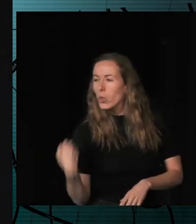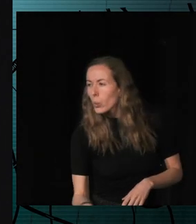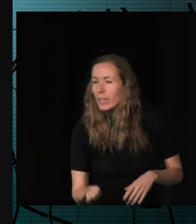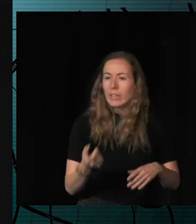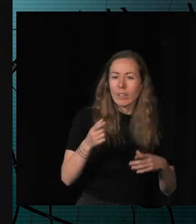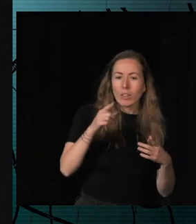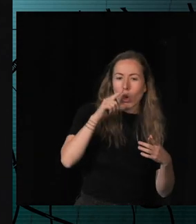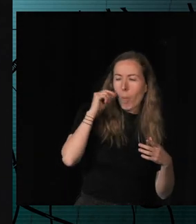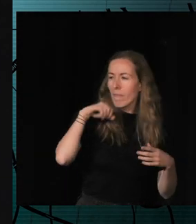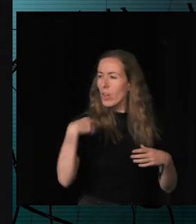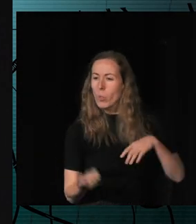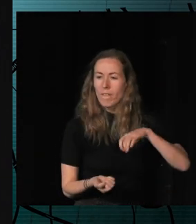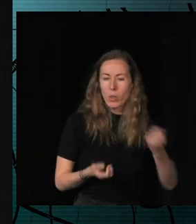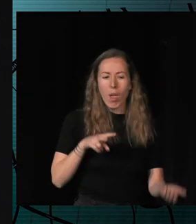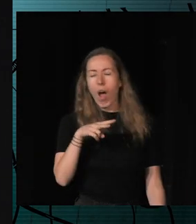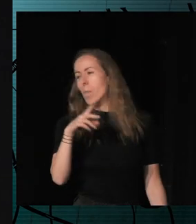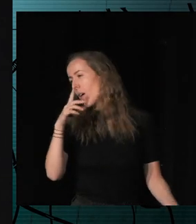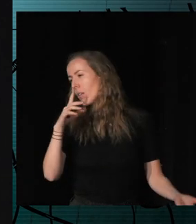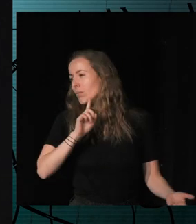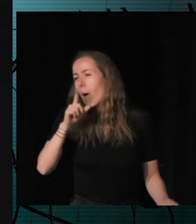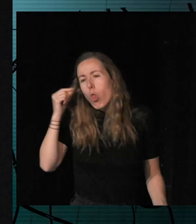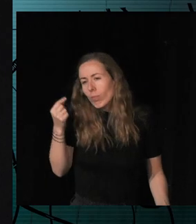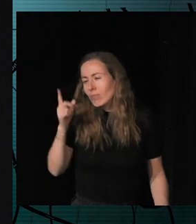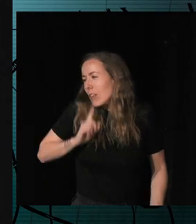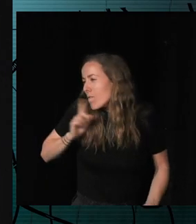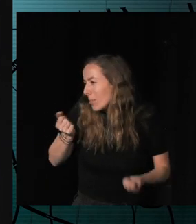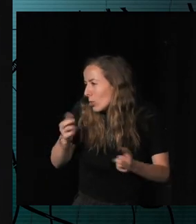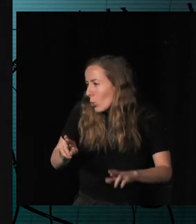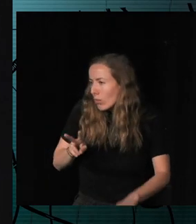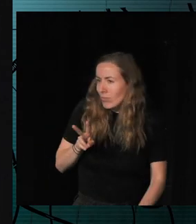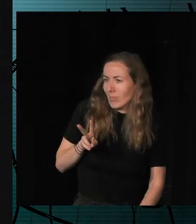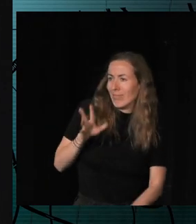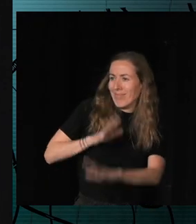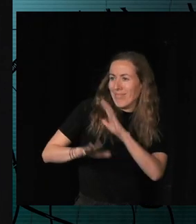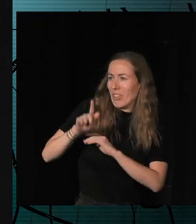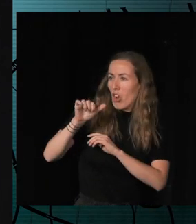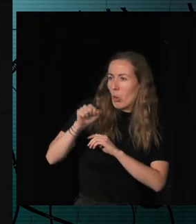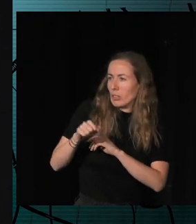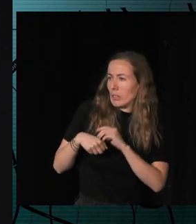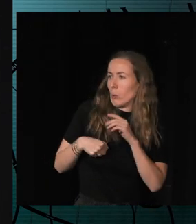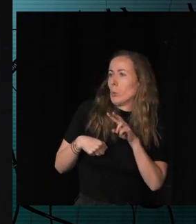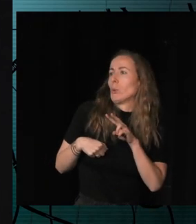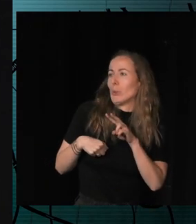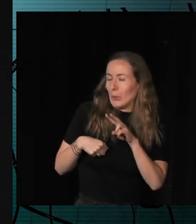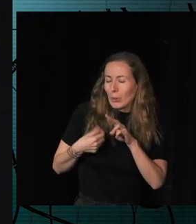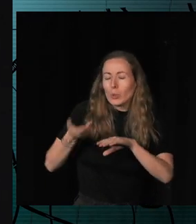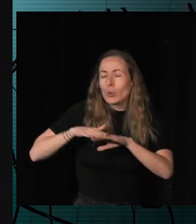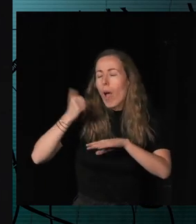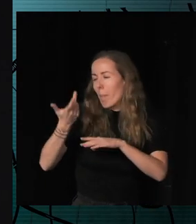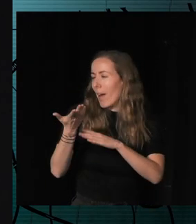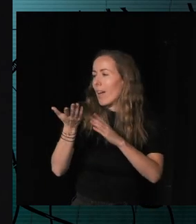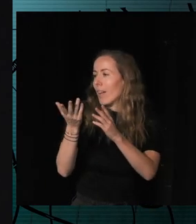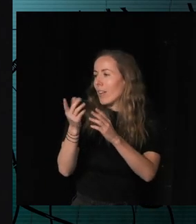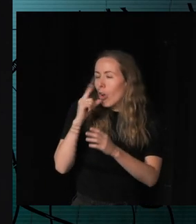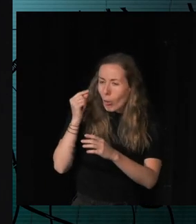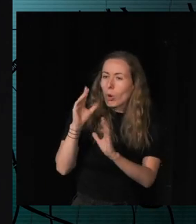et cetera on s'est dit mais non en fait c'est une femme le personnage et pas un homme en vrai il explique après avec plus de subtilité que bon